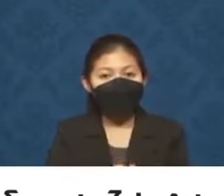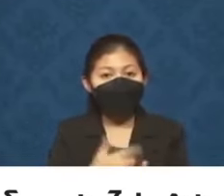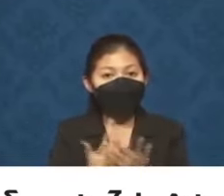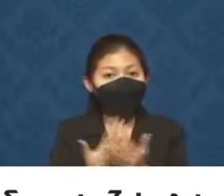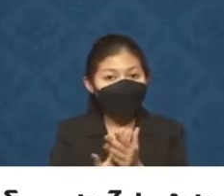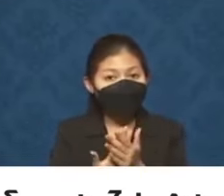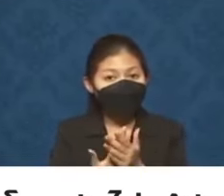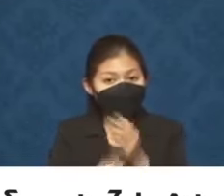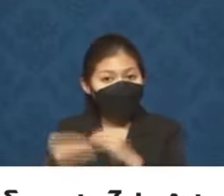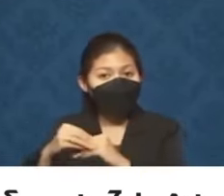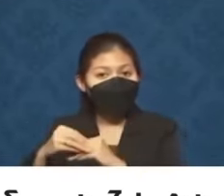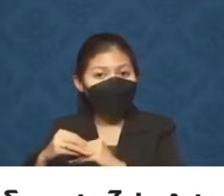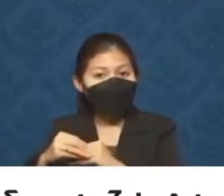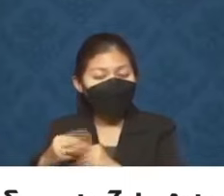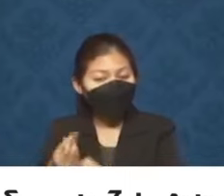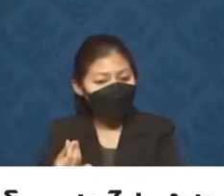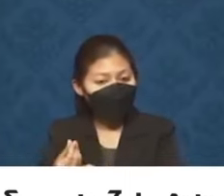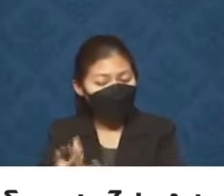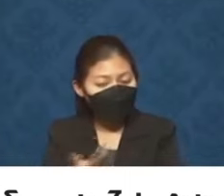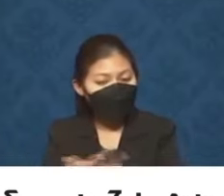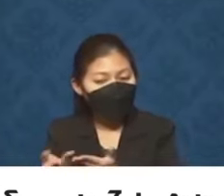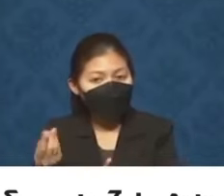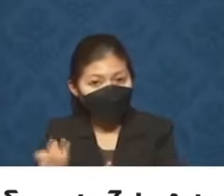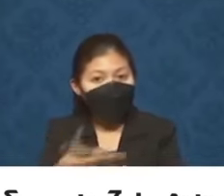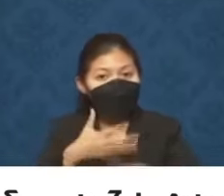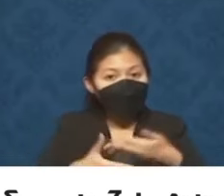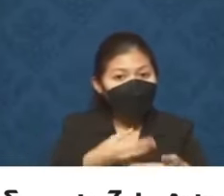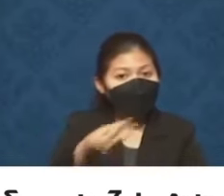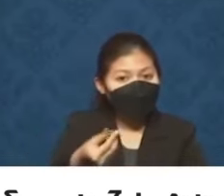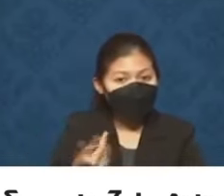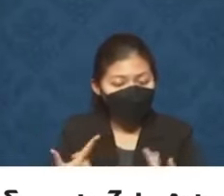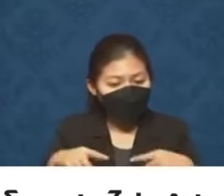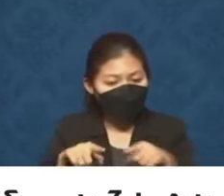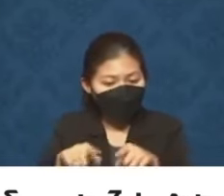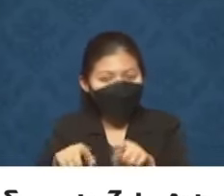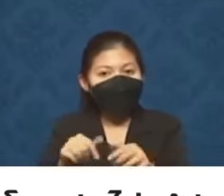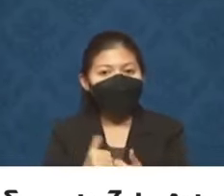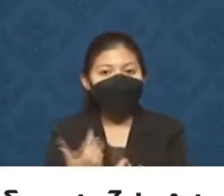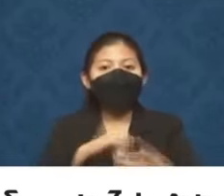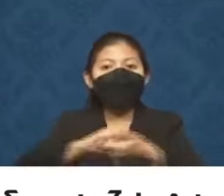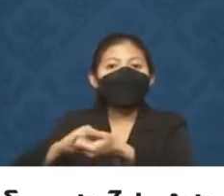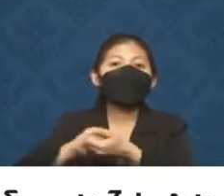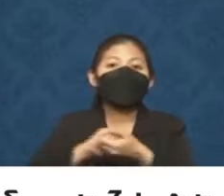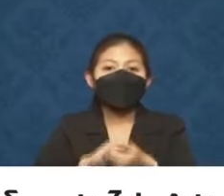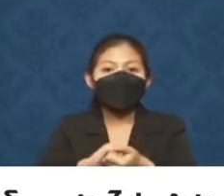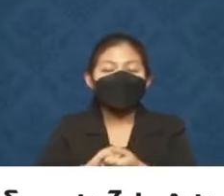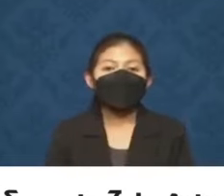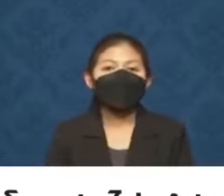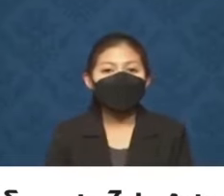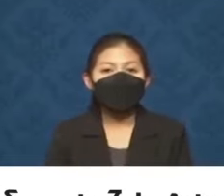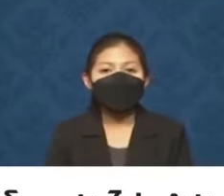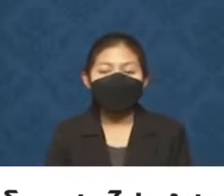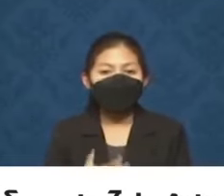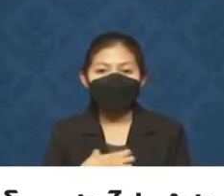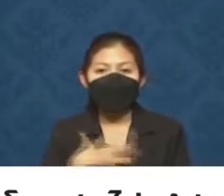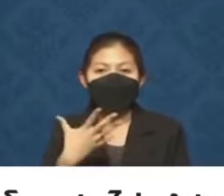าไหร่มันควรจะขายเท่าไหร่มันควรจะซื้อเท่าไหร่อะไรกันเหล่านี้นะฮะเพราะนั้นเป็นสิ่งที่นี่คือความร่วมมือนะผมไม่ต้องการให้สร้างความ